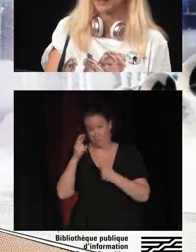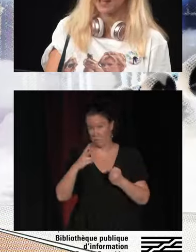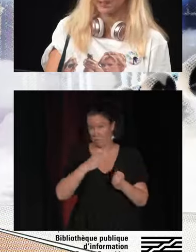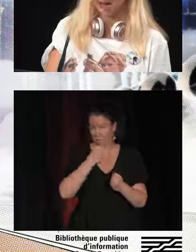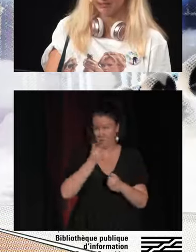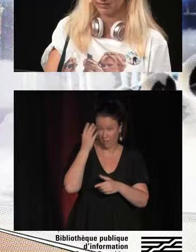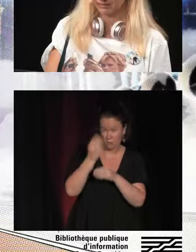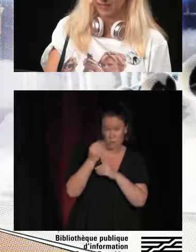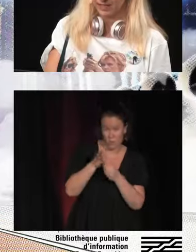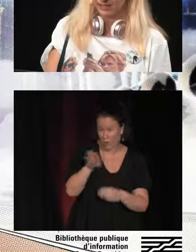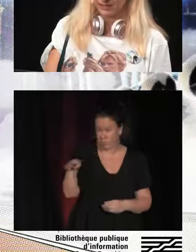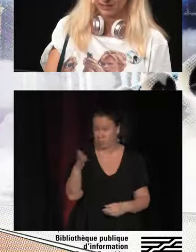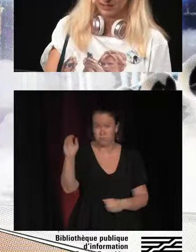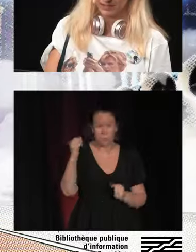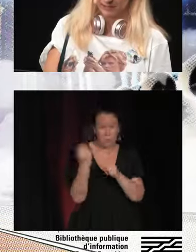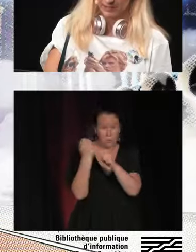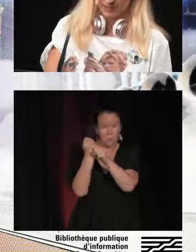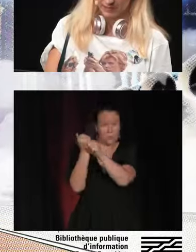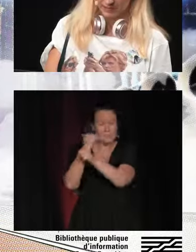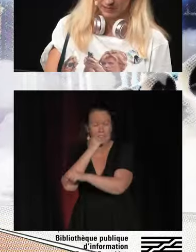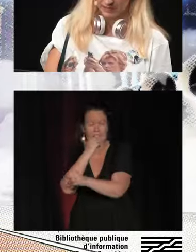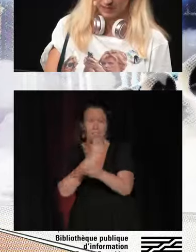est super sympa.